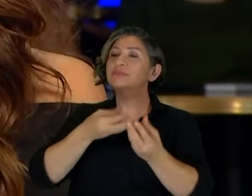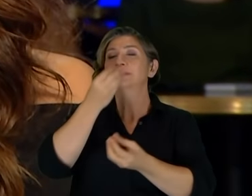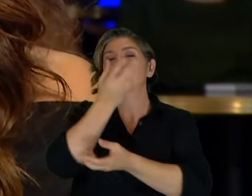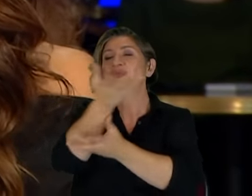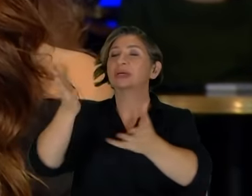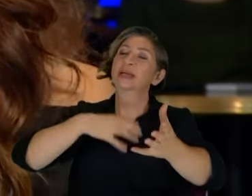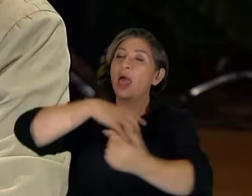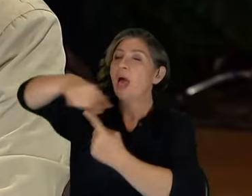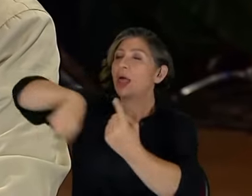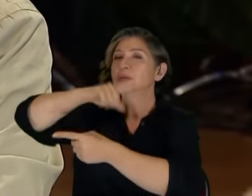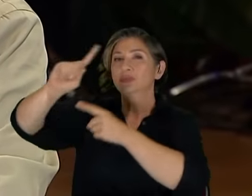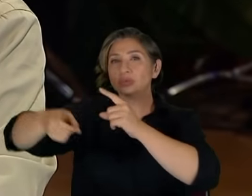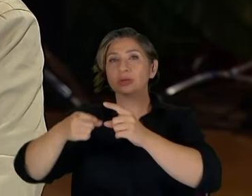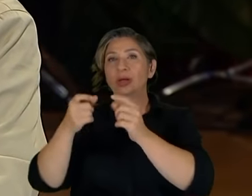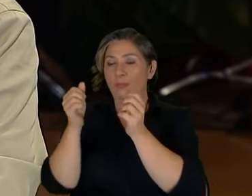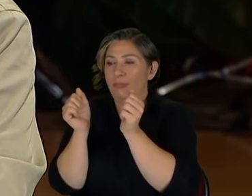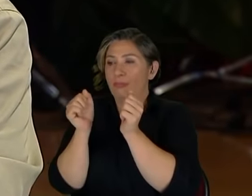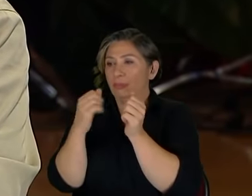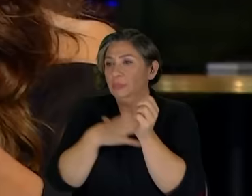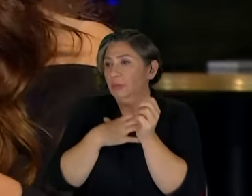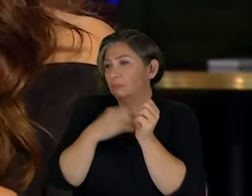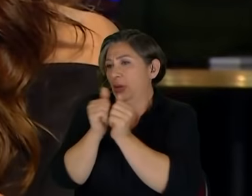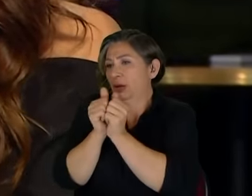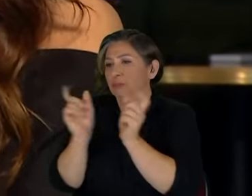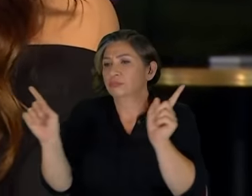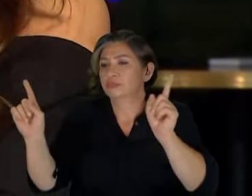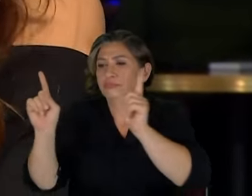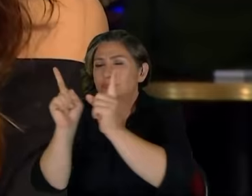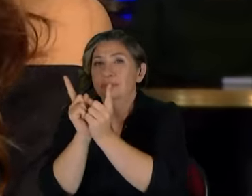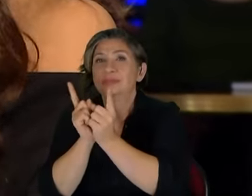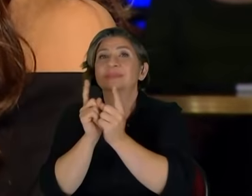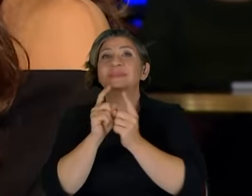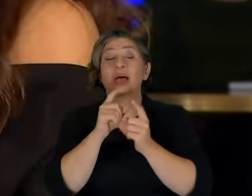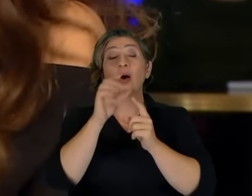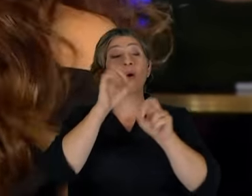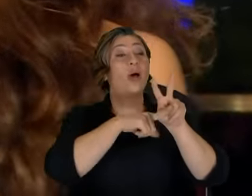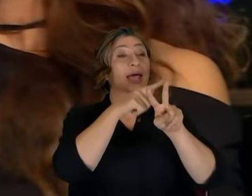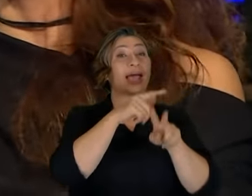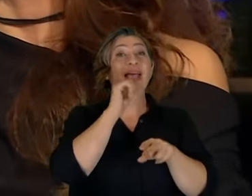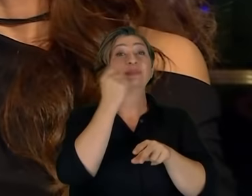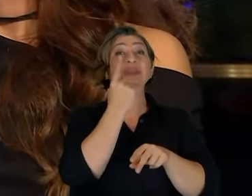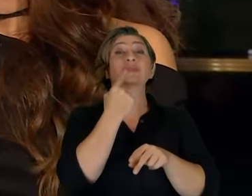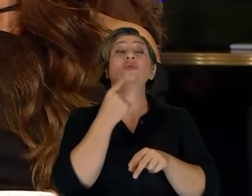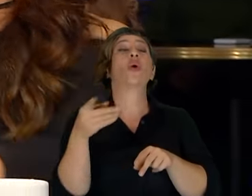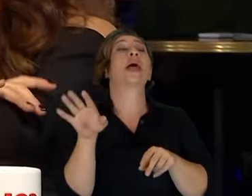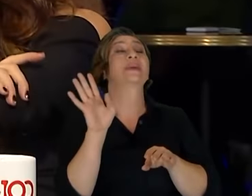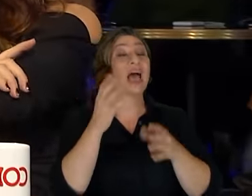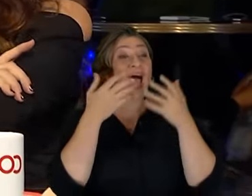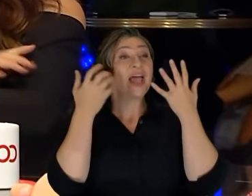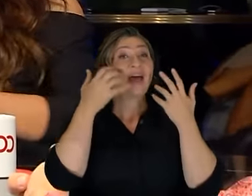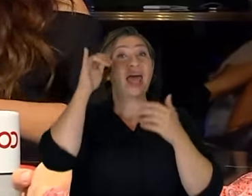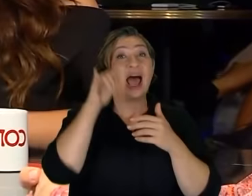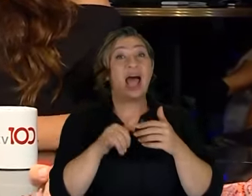arasalar bulsalar. Zaten öyle oluyor birlikte. Onlar bir araya geliyor yani. Şimdi biz bu ne yapabiliriz konuda ki? Begüm'e asla bir şey söyleyemezsin. Hayvan